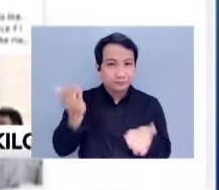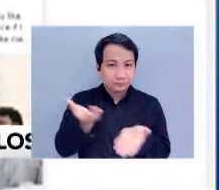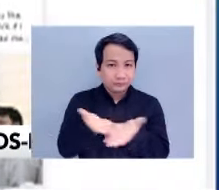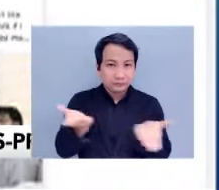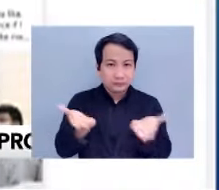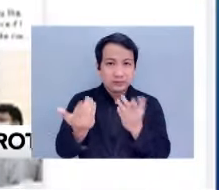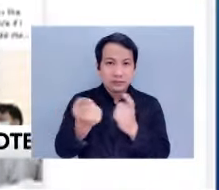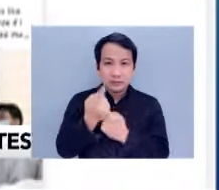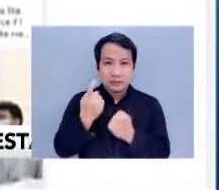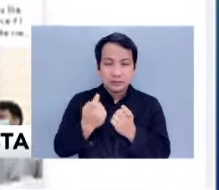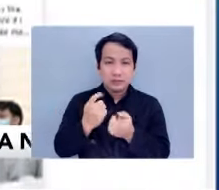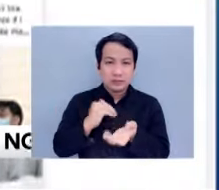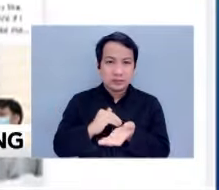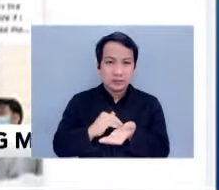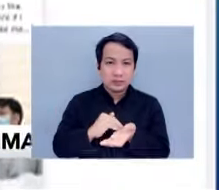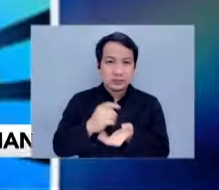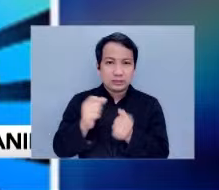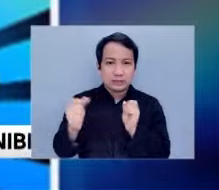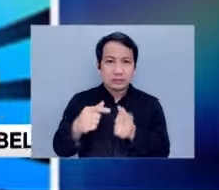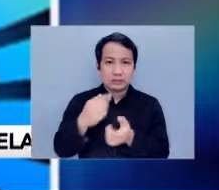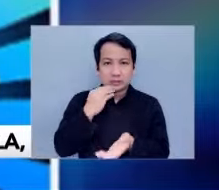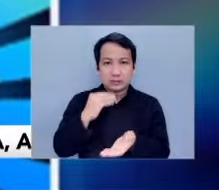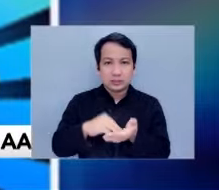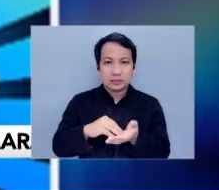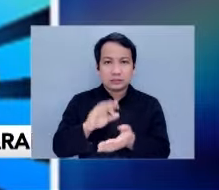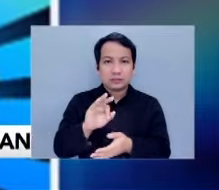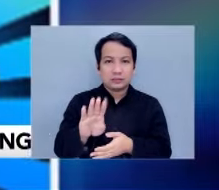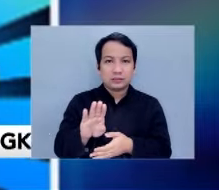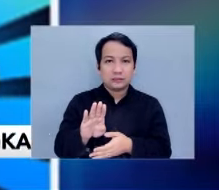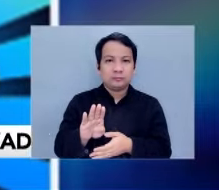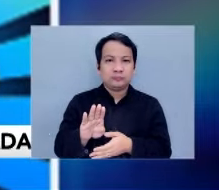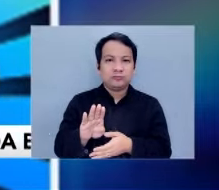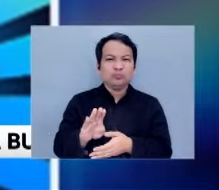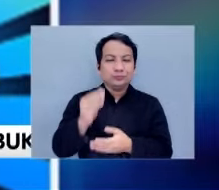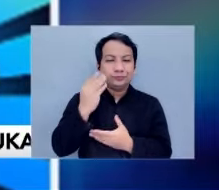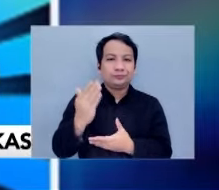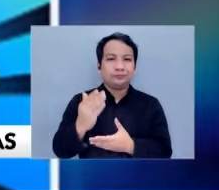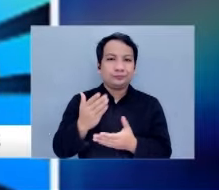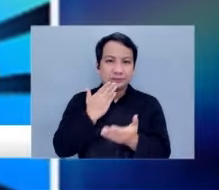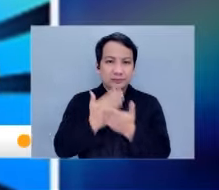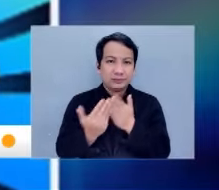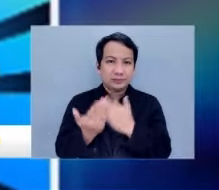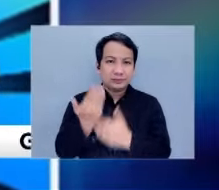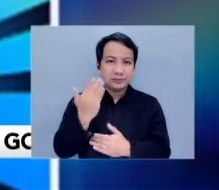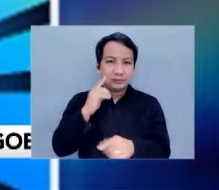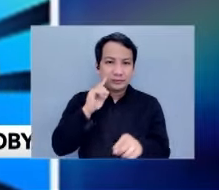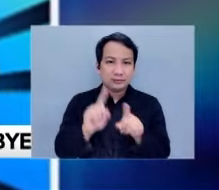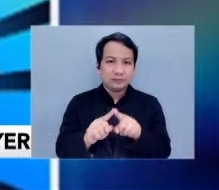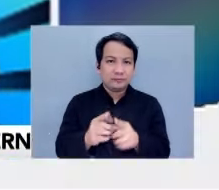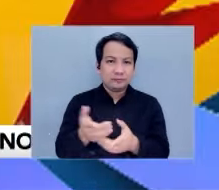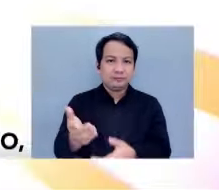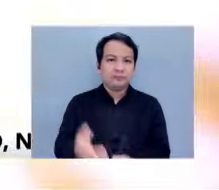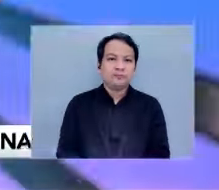i-comment or i-message lamang po yan sa aking Facebook page at sa official page ng Good Morning Kapatid.